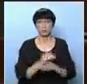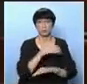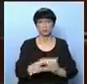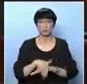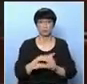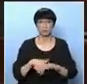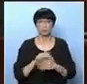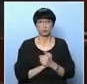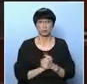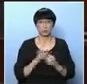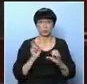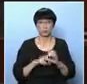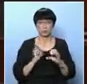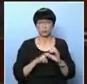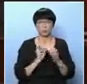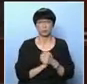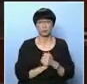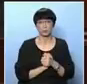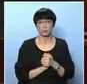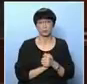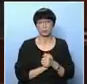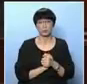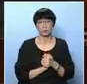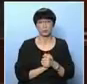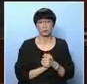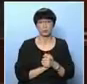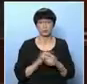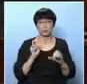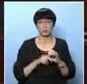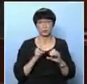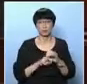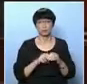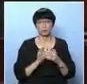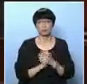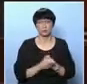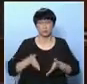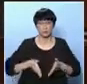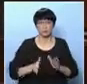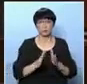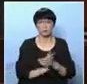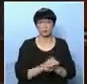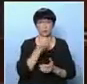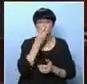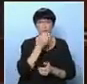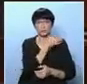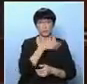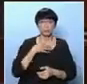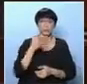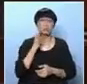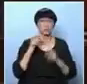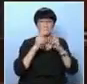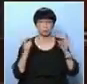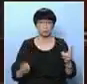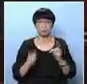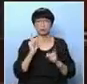然。就是西部，無論我們西部通道行車的港珠澳大橋，甚至乎現